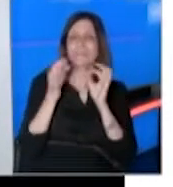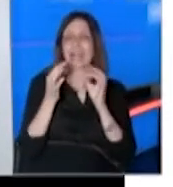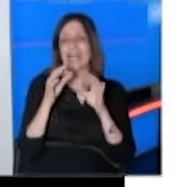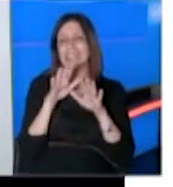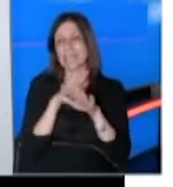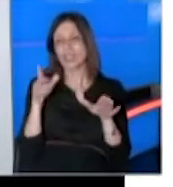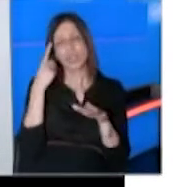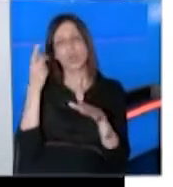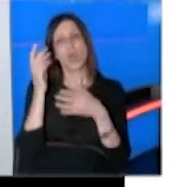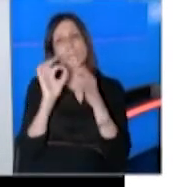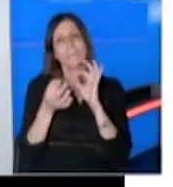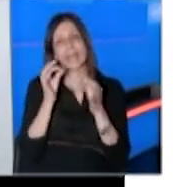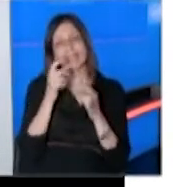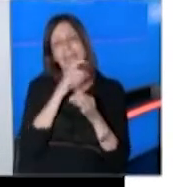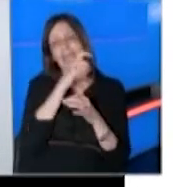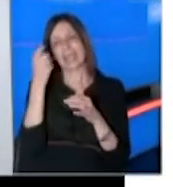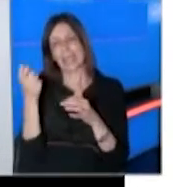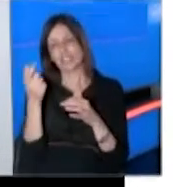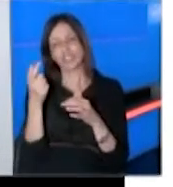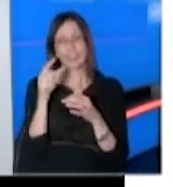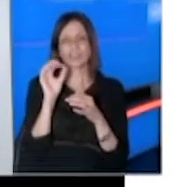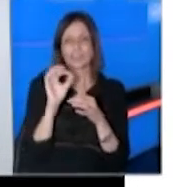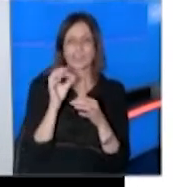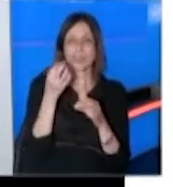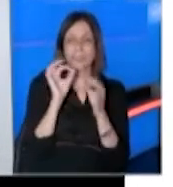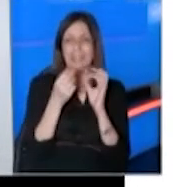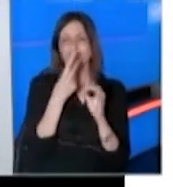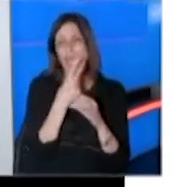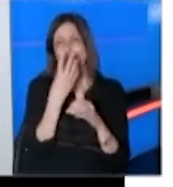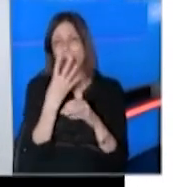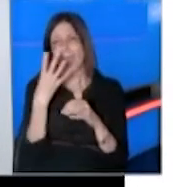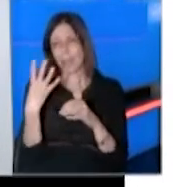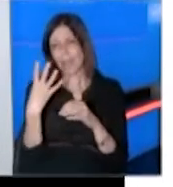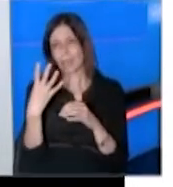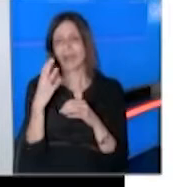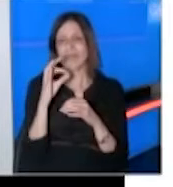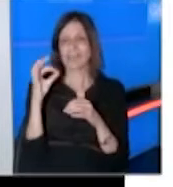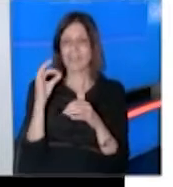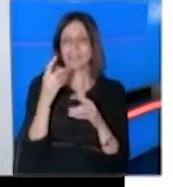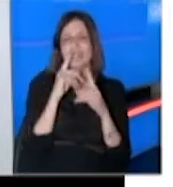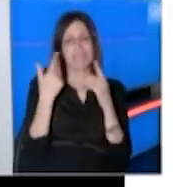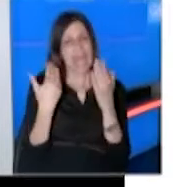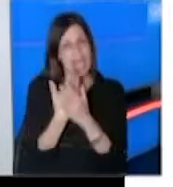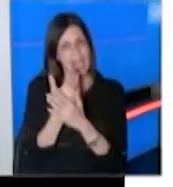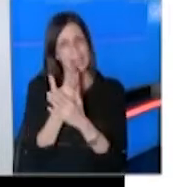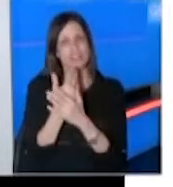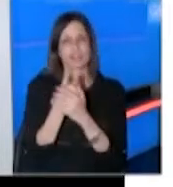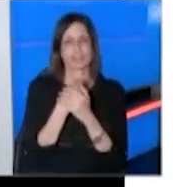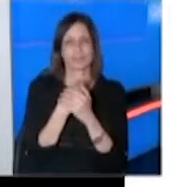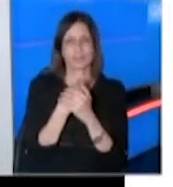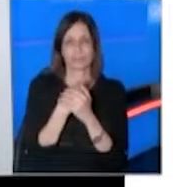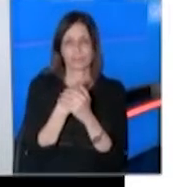אומר, הוא ידוע בתור בגץ הקשת הדמוקרטית. בגץ הקשת, בגץ 244-00, בגץ עמותת שיח חדש נגד שר החקלאות